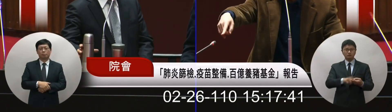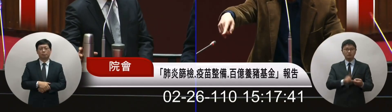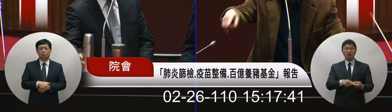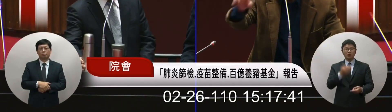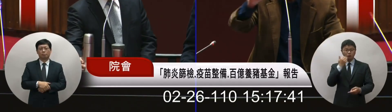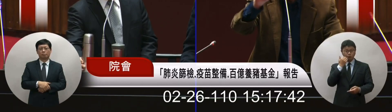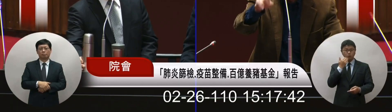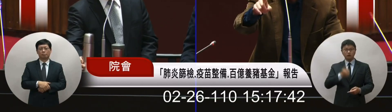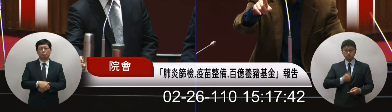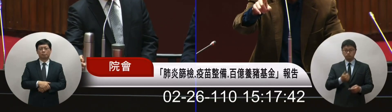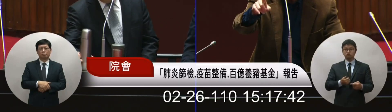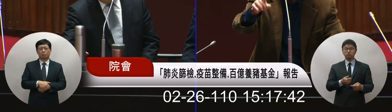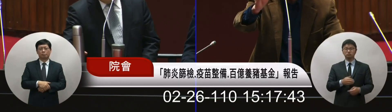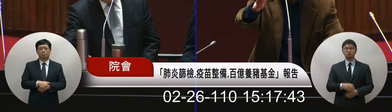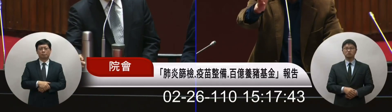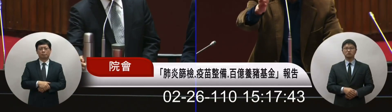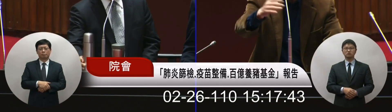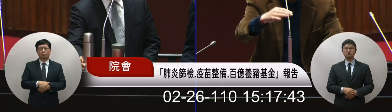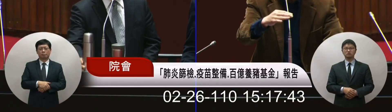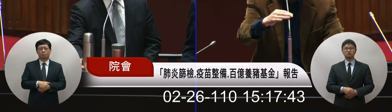会。如果，